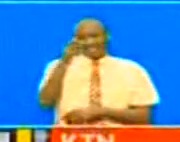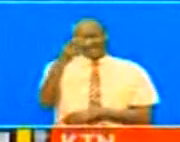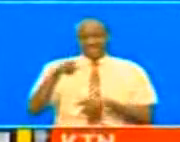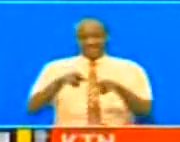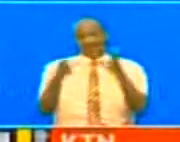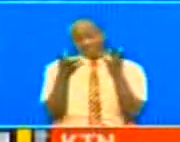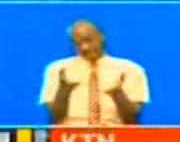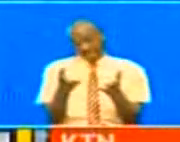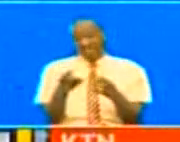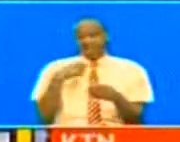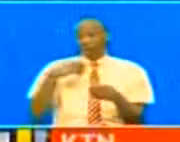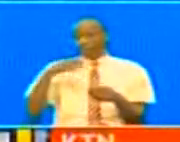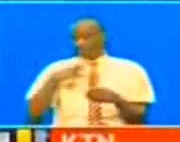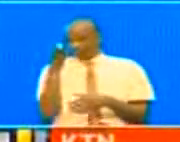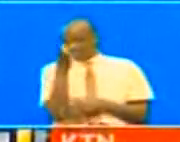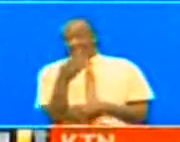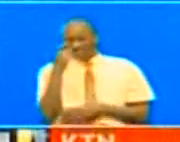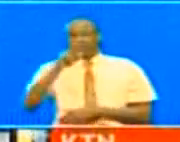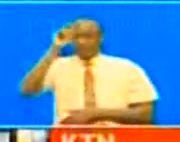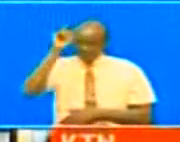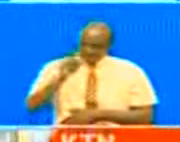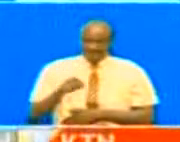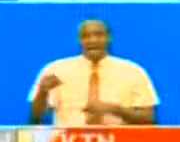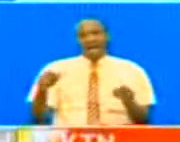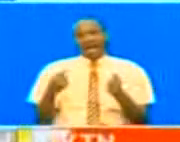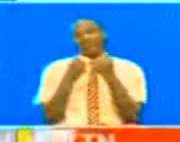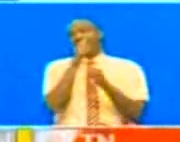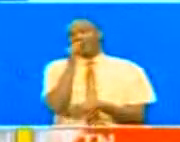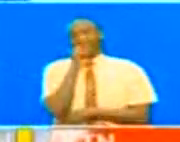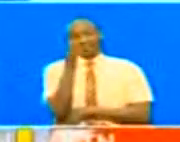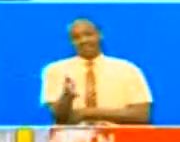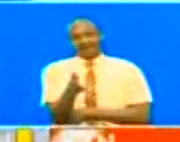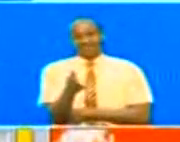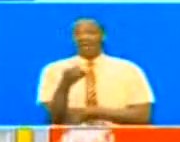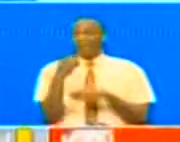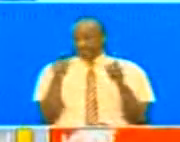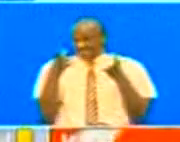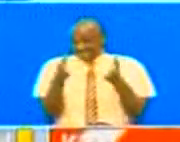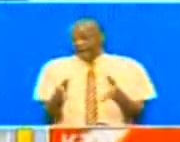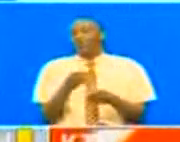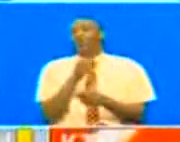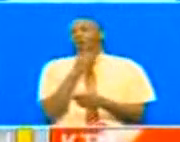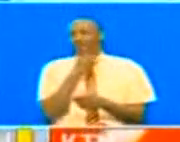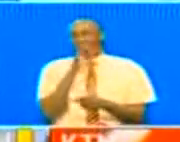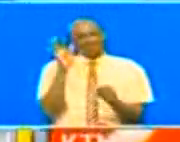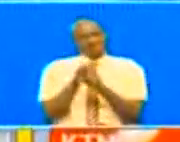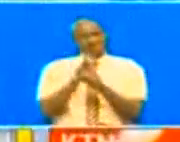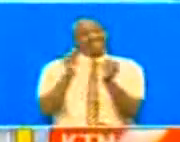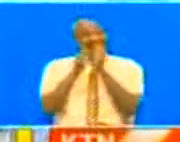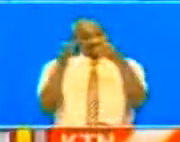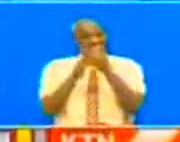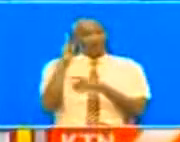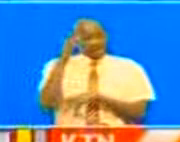husika wakiamua shughuli hiyo ifanywe faragani. Tayari wamepokea malalamishi dhidi ya mahakimu 19.